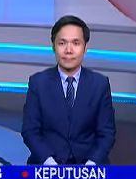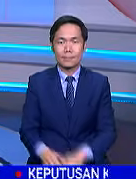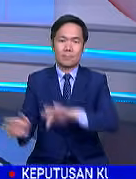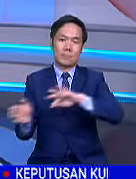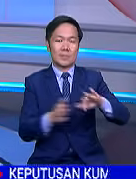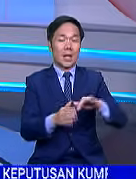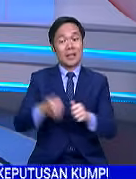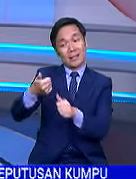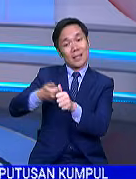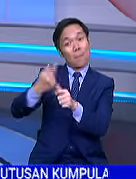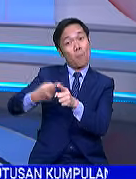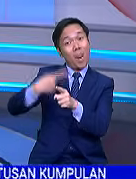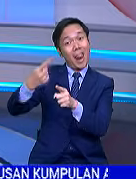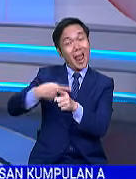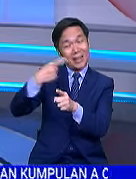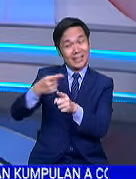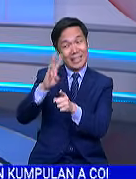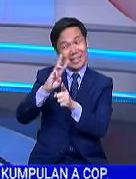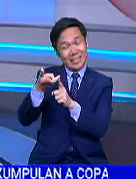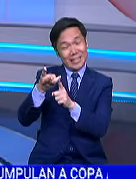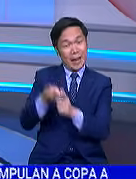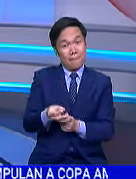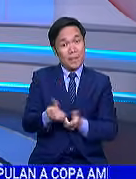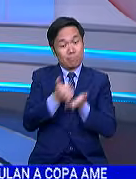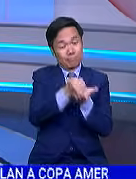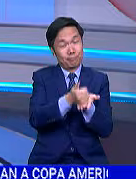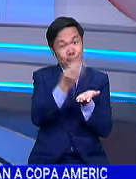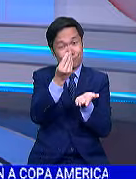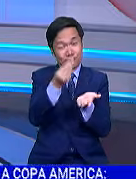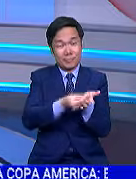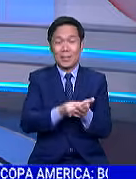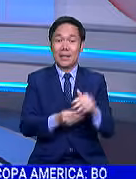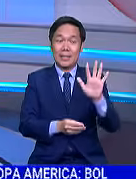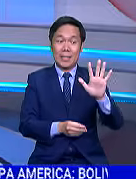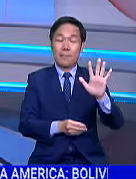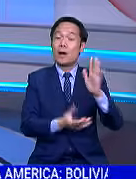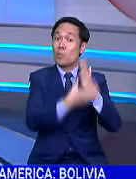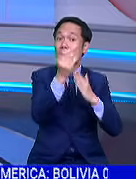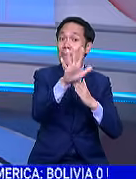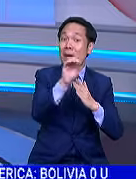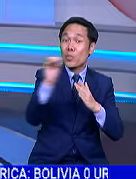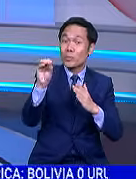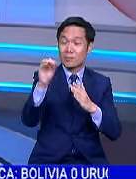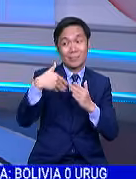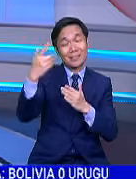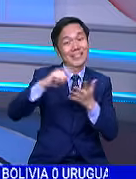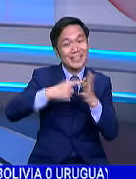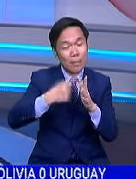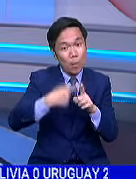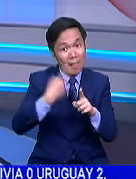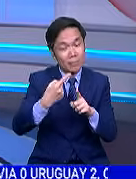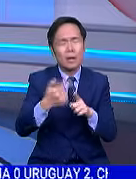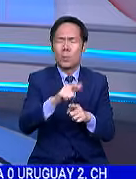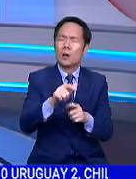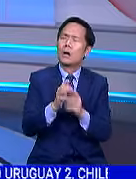bantuan bulanan daripada Jabatan Kebajikan Masyarakat JKM berjumlah RM500 mulai bulan depan sememangnya